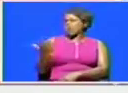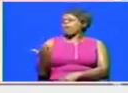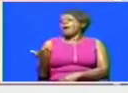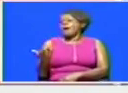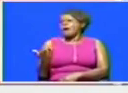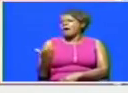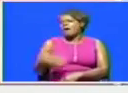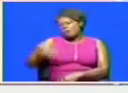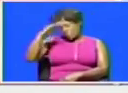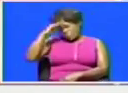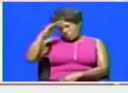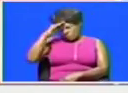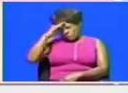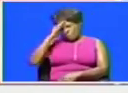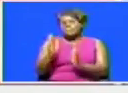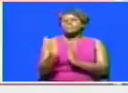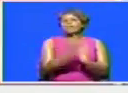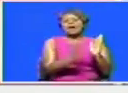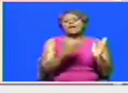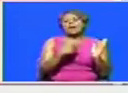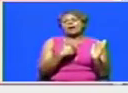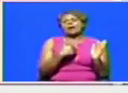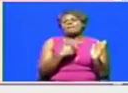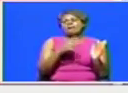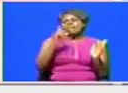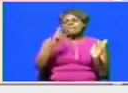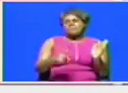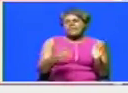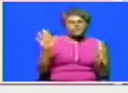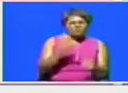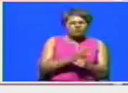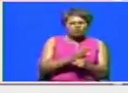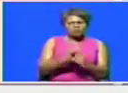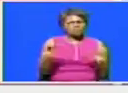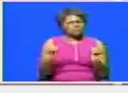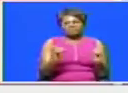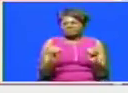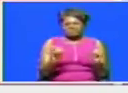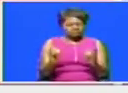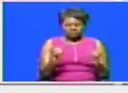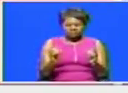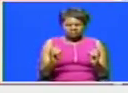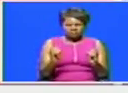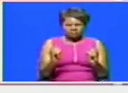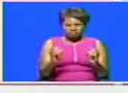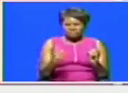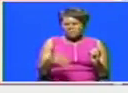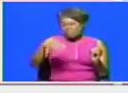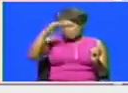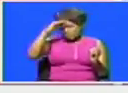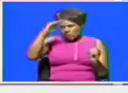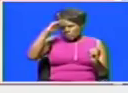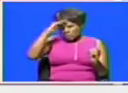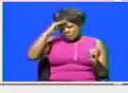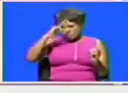hivyo kunywa pombe na utaratibu. Hakuna mali imeandikwa lazima ujaze meja ngasema nataka kuchafua meza. Hakuna mambo ya kuchafua meza. Kunywa pombe kama